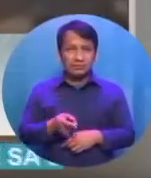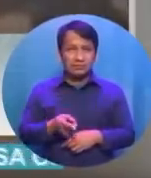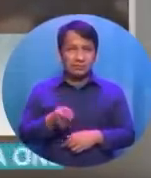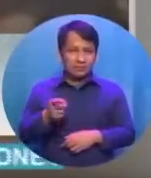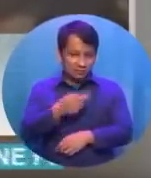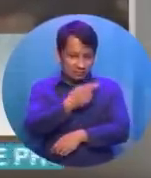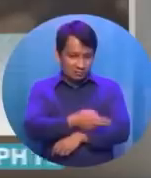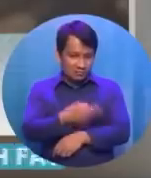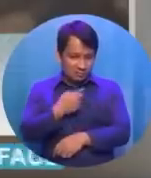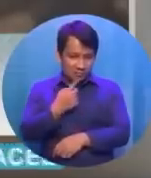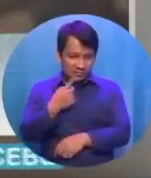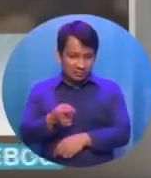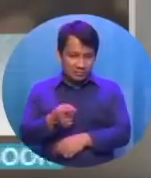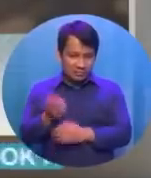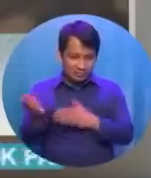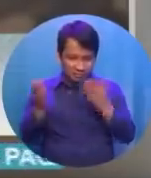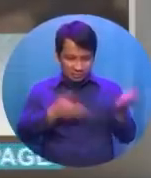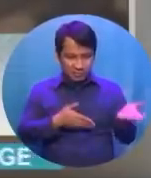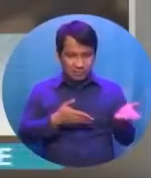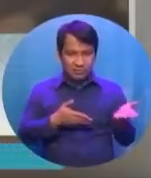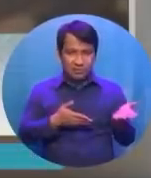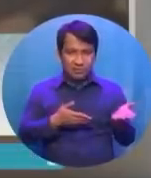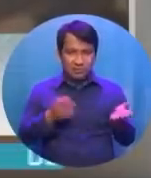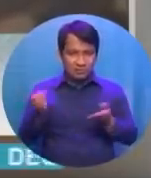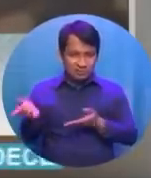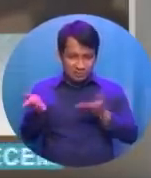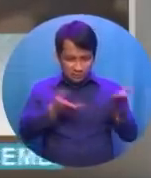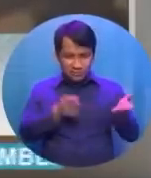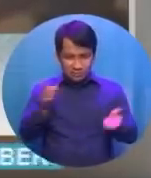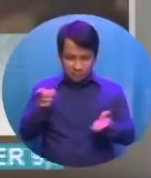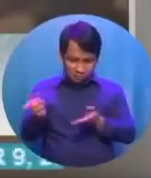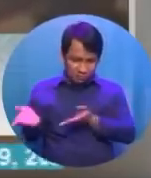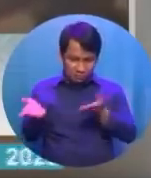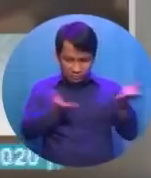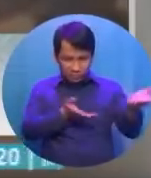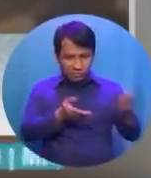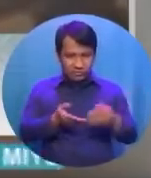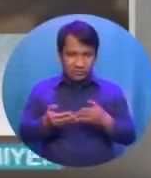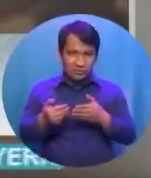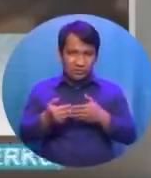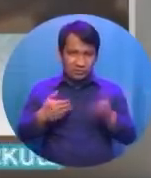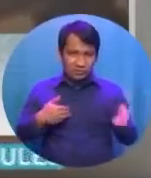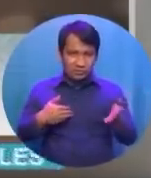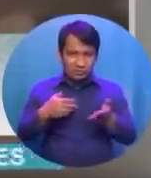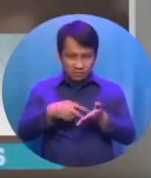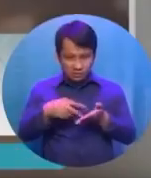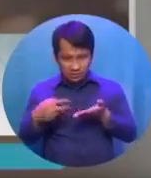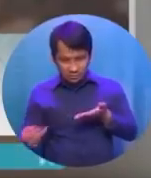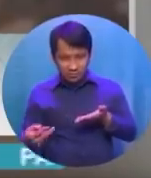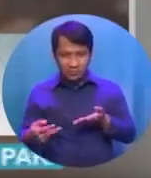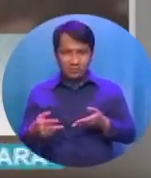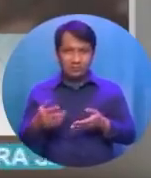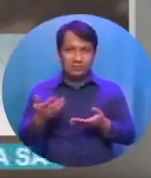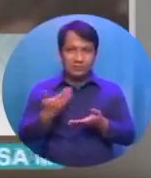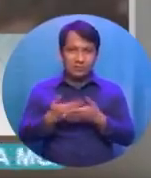na-hospital daw siya, tapos dinala mo pa nga daw yun eh. Namuntik na daw siya